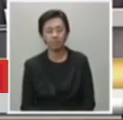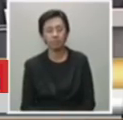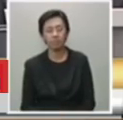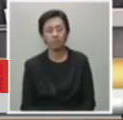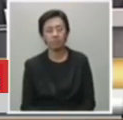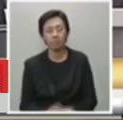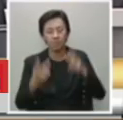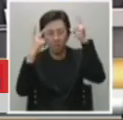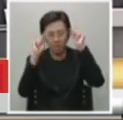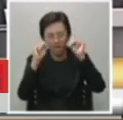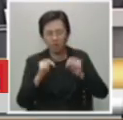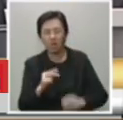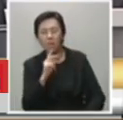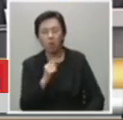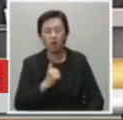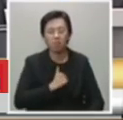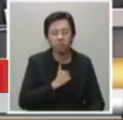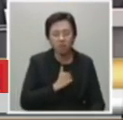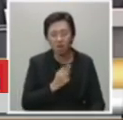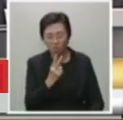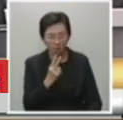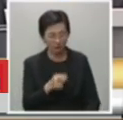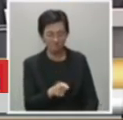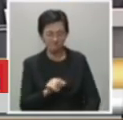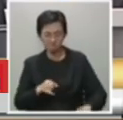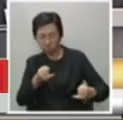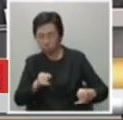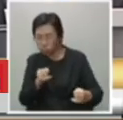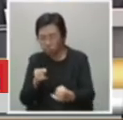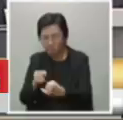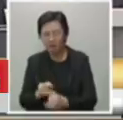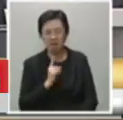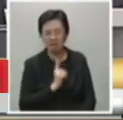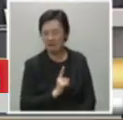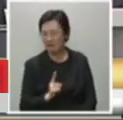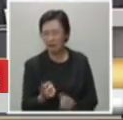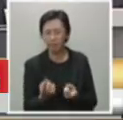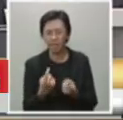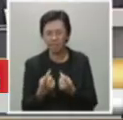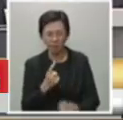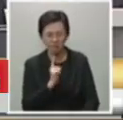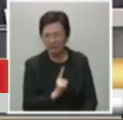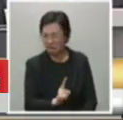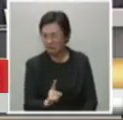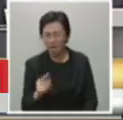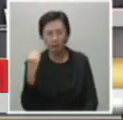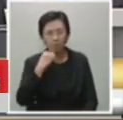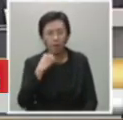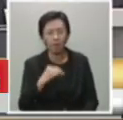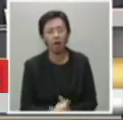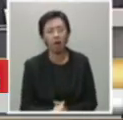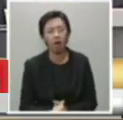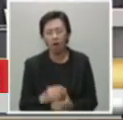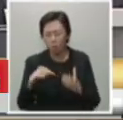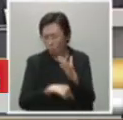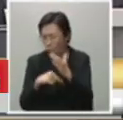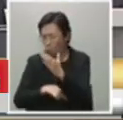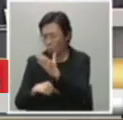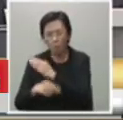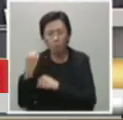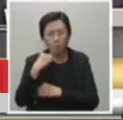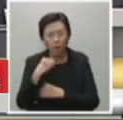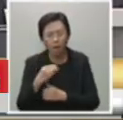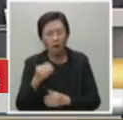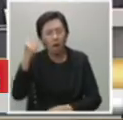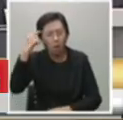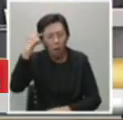ป็นผู้นำที่กลางเทือนมองคนอื่นเป็นศัตรูคนด่าเมื่อถูกซักถามเป็นประจำปล่อยให้ทุจริตเต็มบ้านเต็มเมืองขาดความ